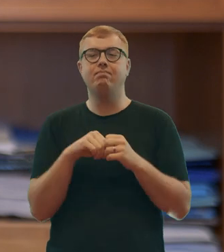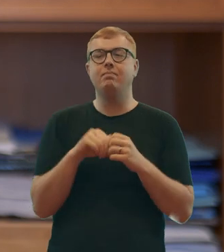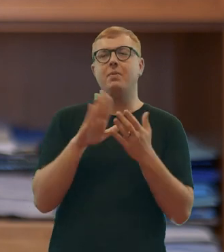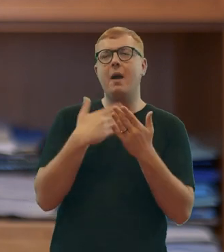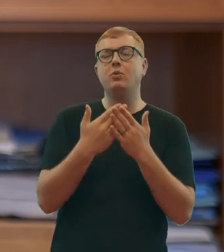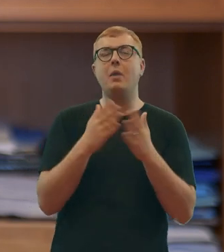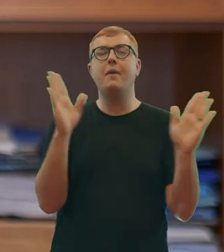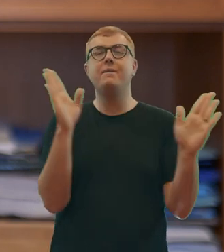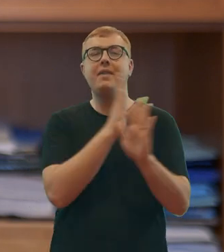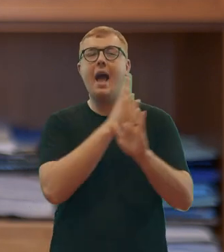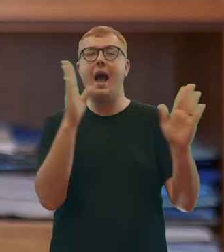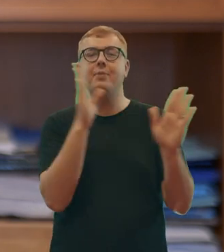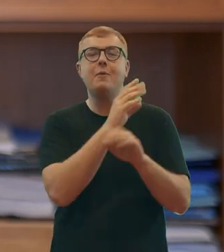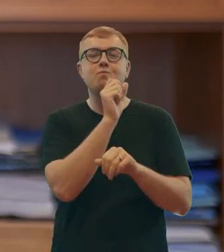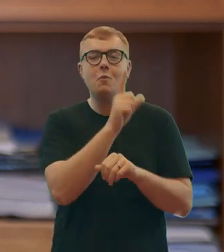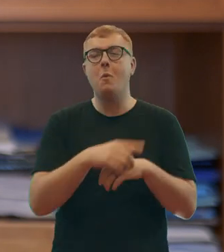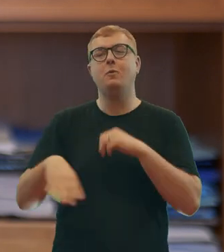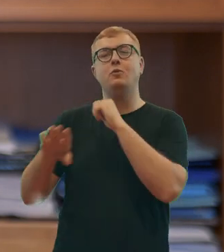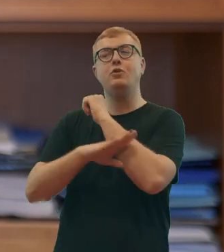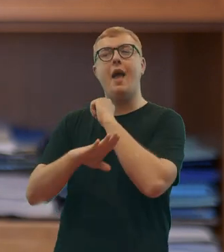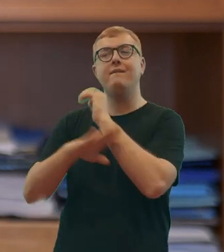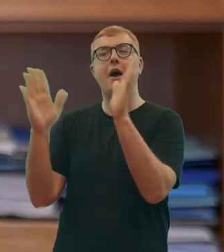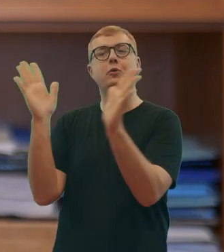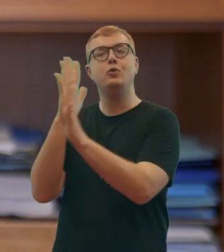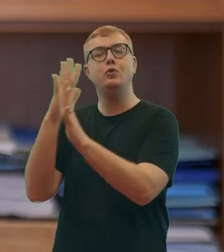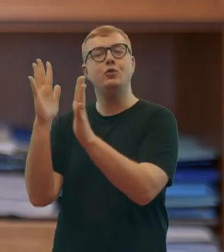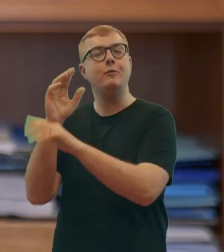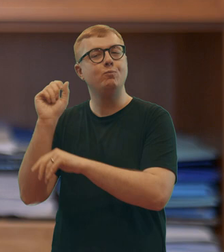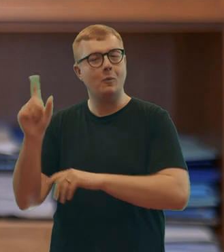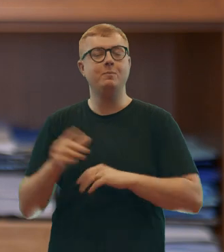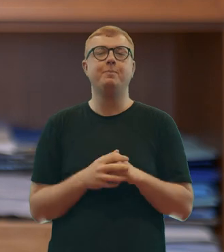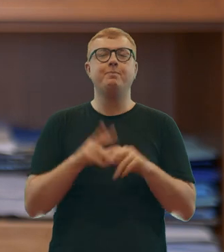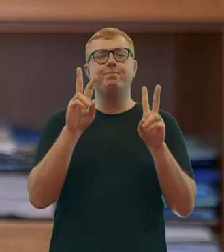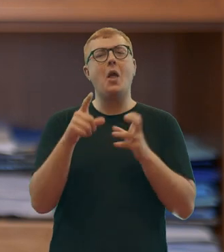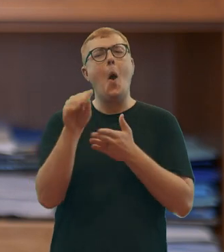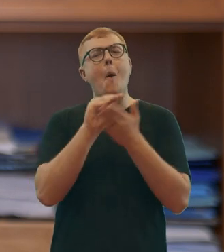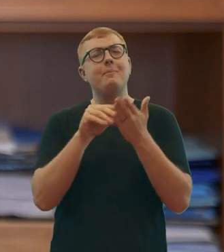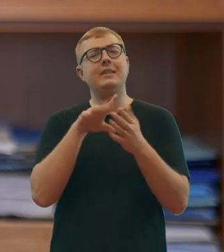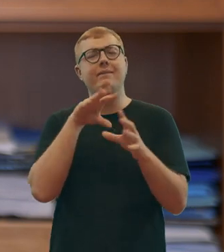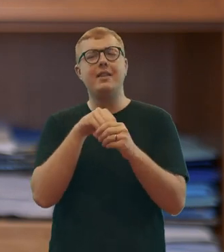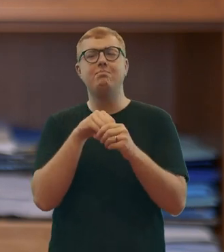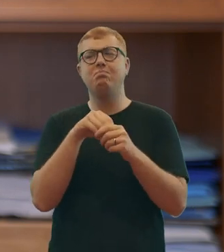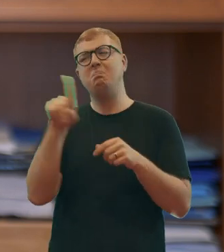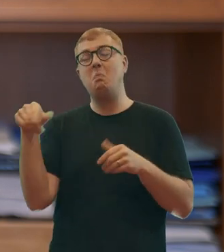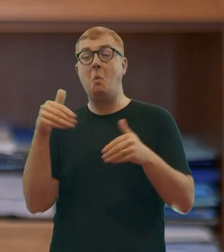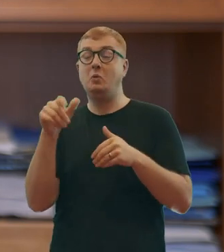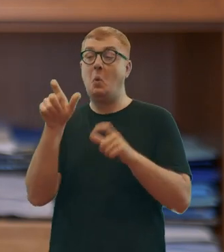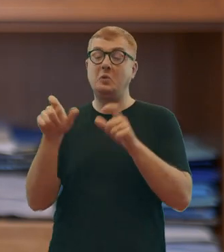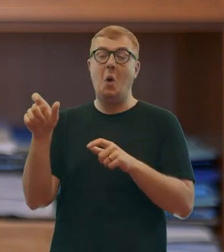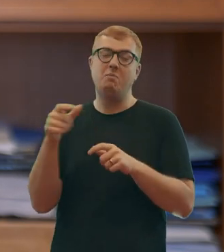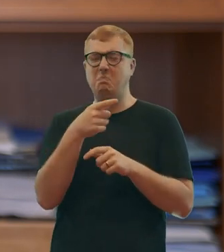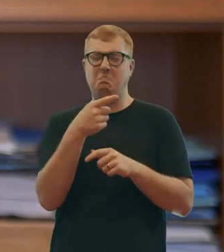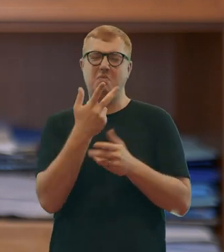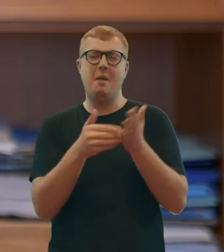że nie wiem, wiał jakiś chłodny wiatr, szumiały drzewa, coś tam, nie wiem. No takie opisy, które ktoś mógłby uznać w sumie